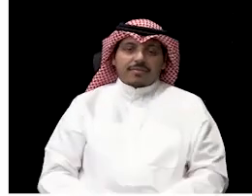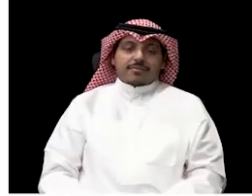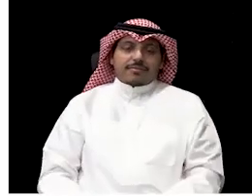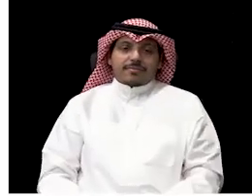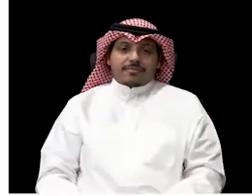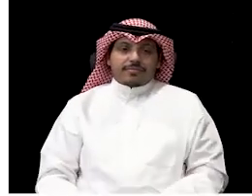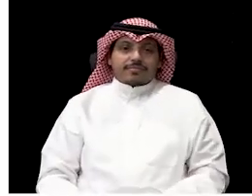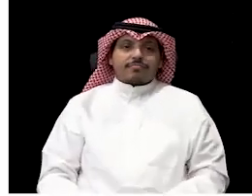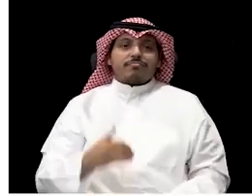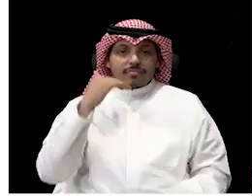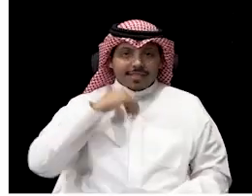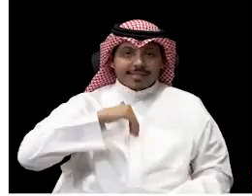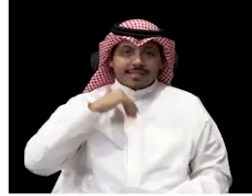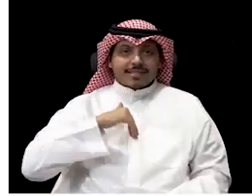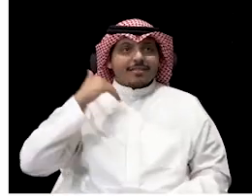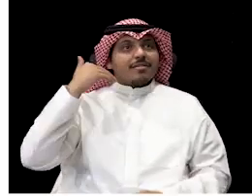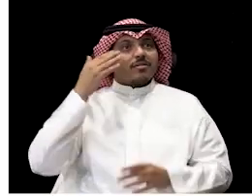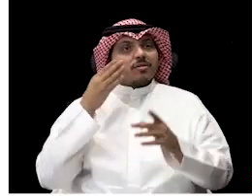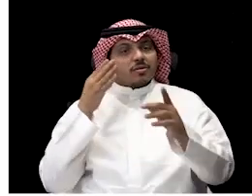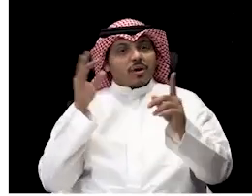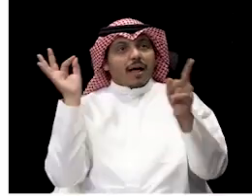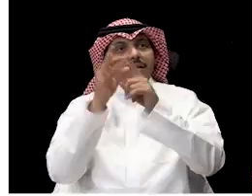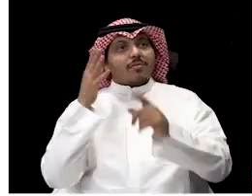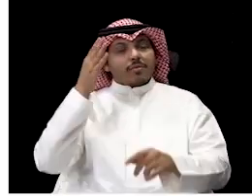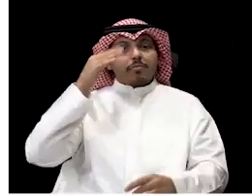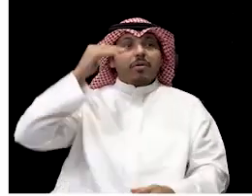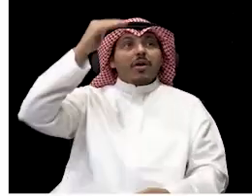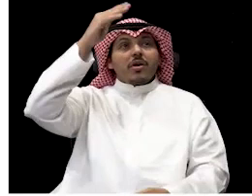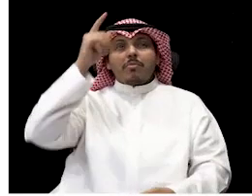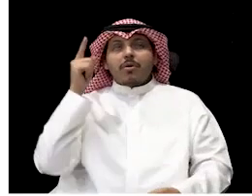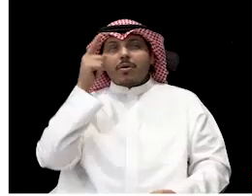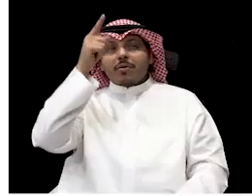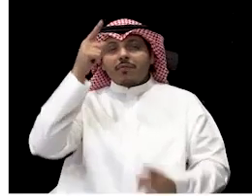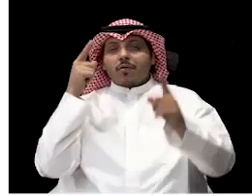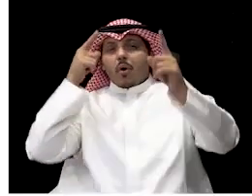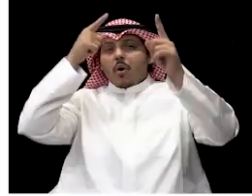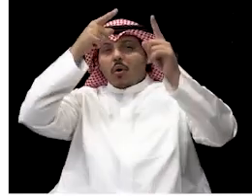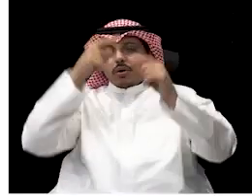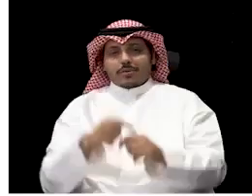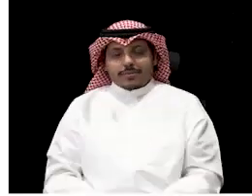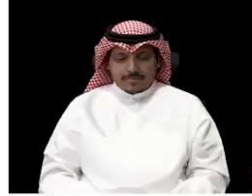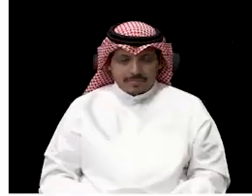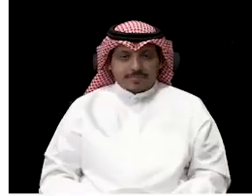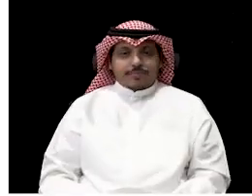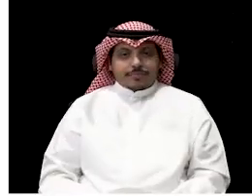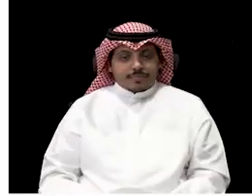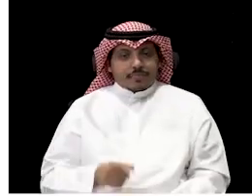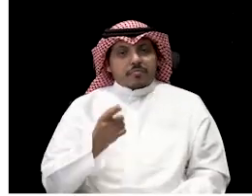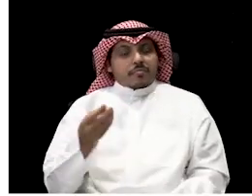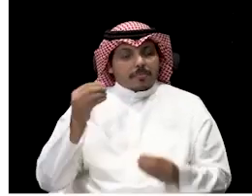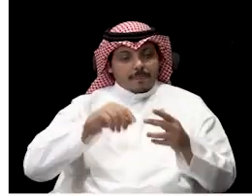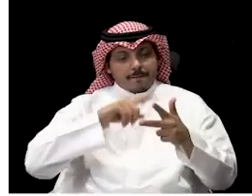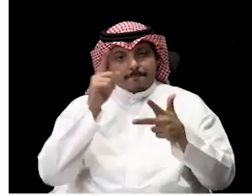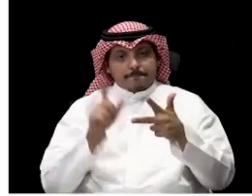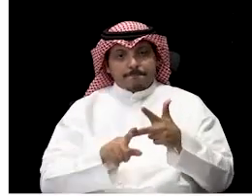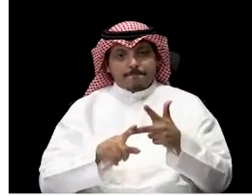وهو وجود الرغبة الشديدة. بالإضافة إلى المثابرة والمواظبة، يشترط في تحقيق